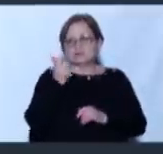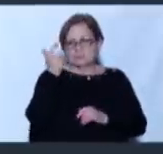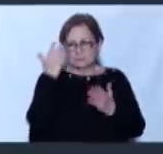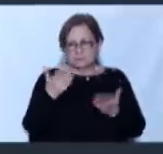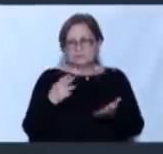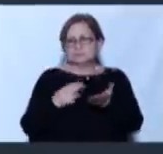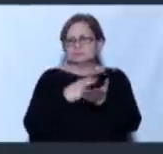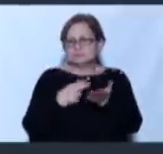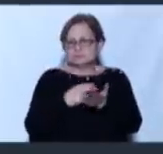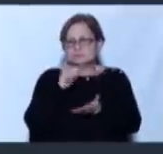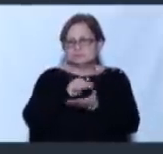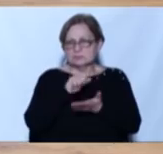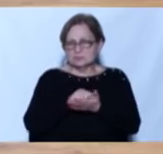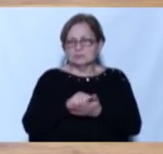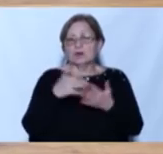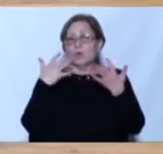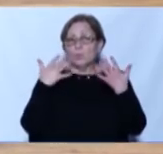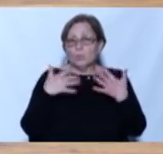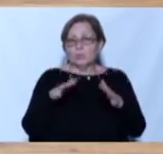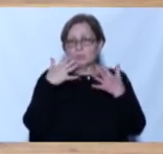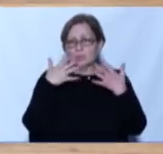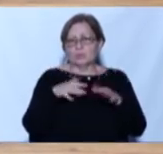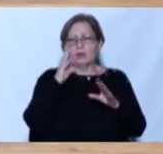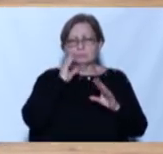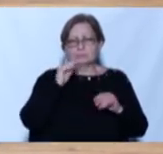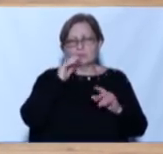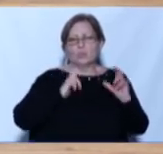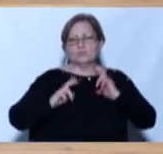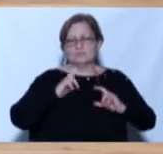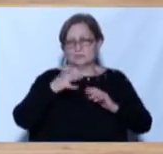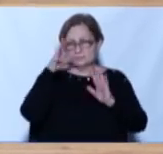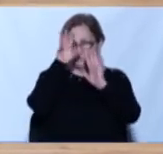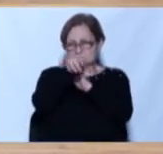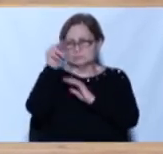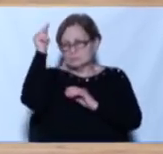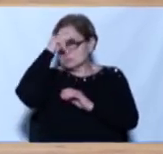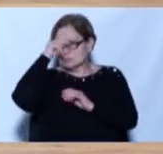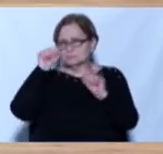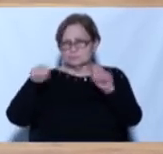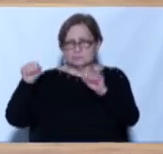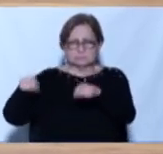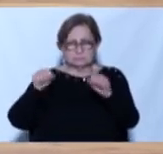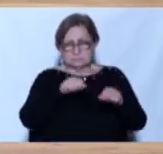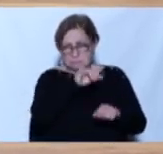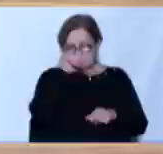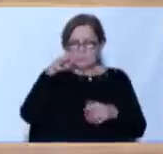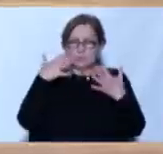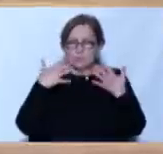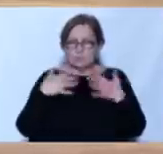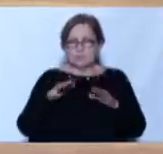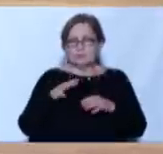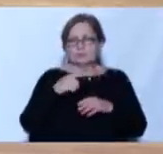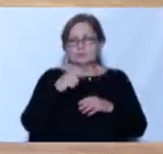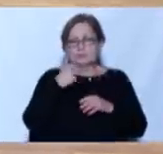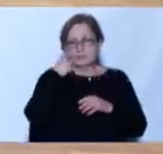დემოკრატიზაციამ, წიგნის დაბეჭდვამ და უკვე რომ ხელმისაწვდომი გახდა უნივერსიტეტებში გახდა სწავლა შესაძლებელი, უკვე გახადა ღმერთის